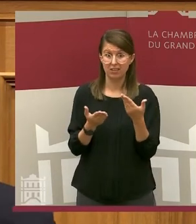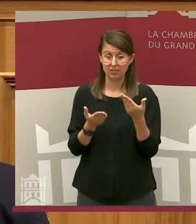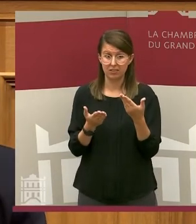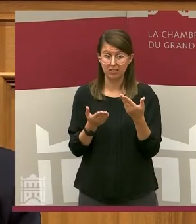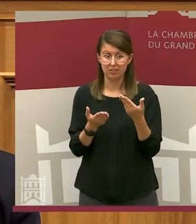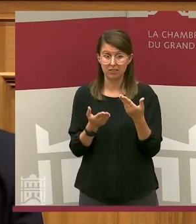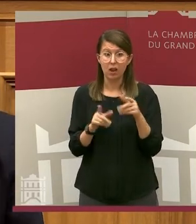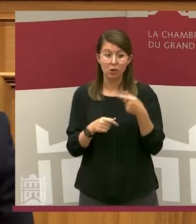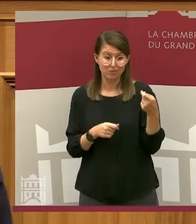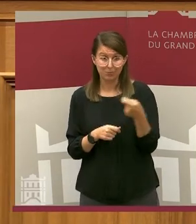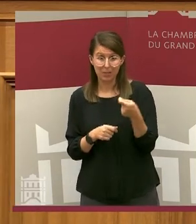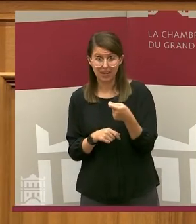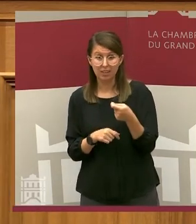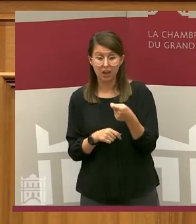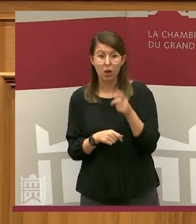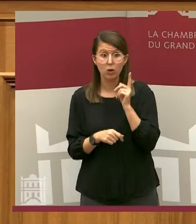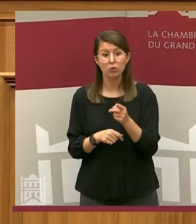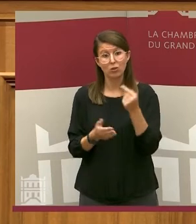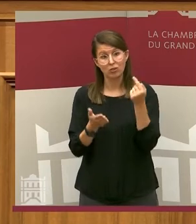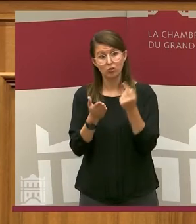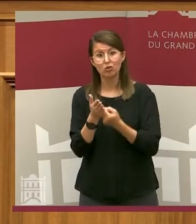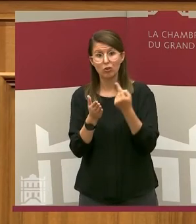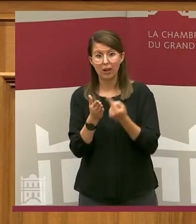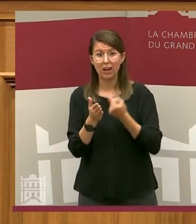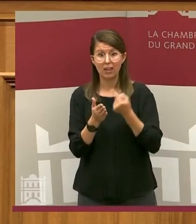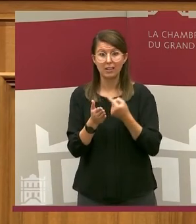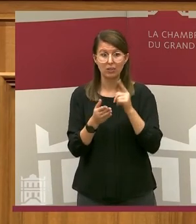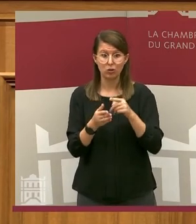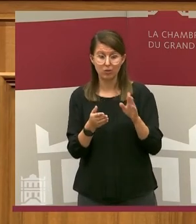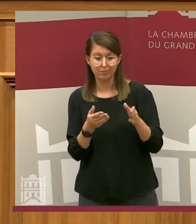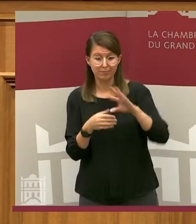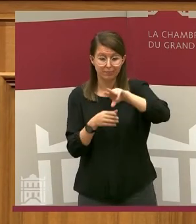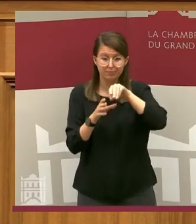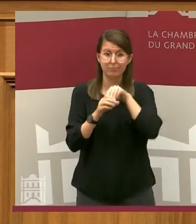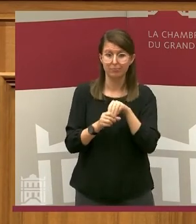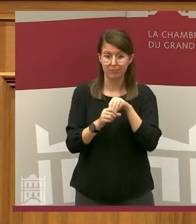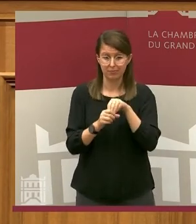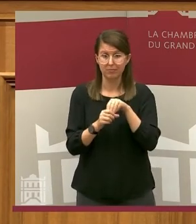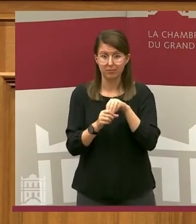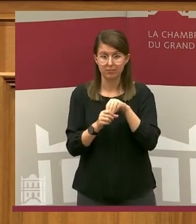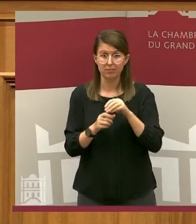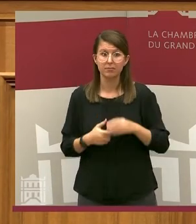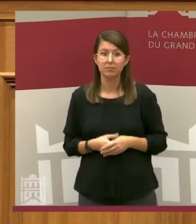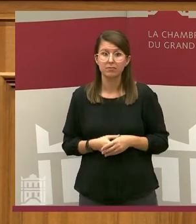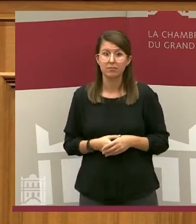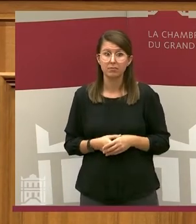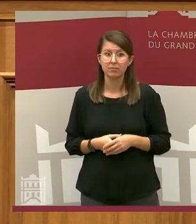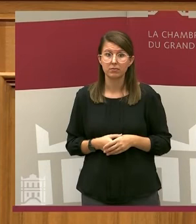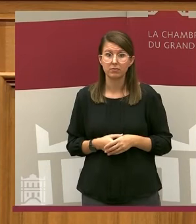zu einem Teil soll steuerlich berücksichtigt werden. Herr Präsident. Merci.